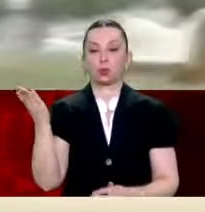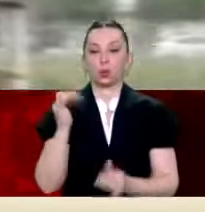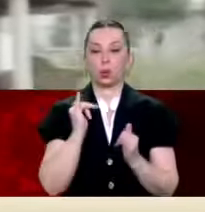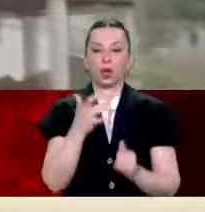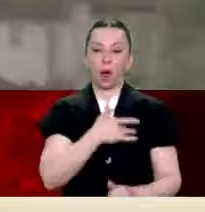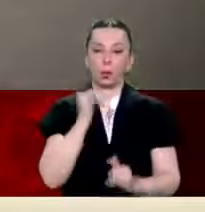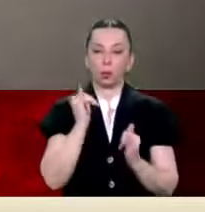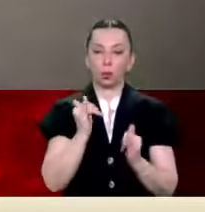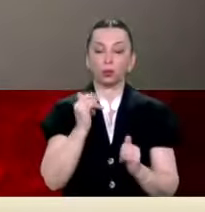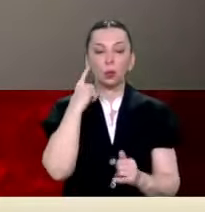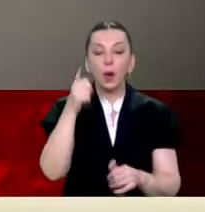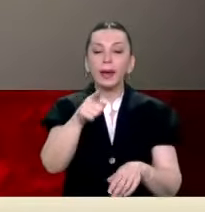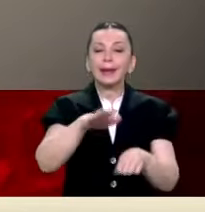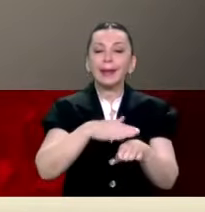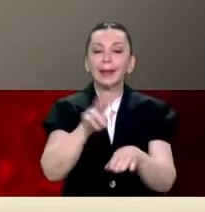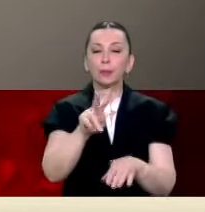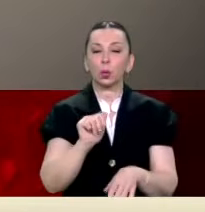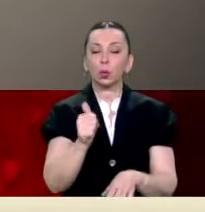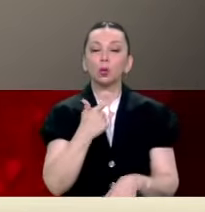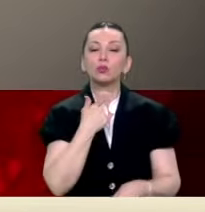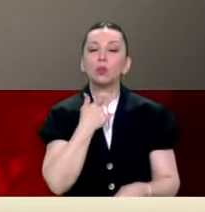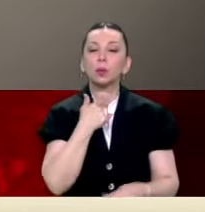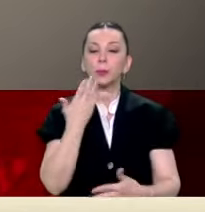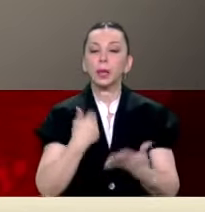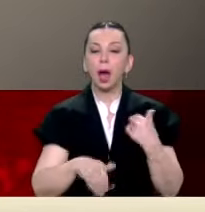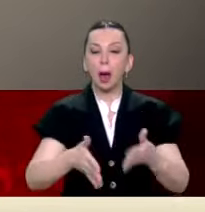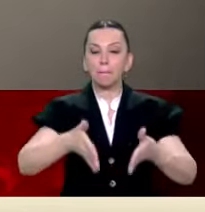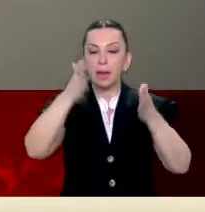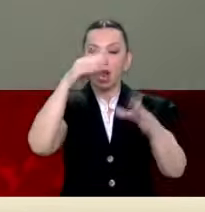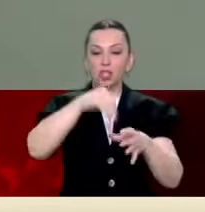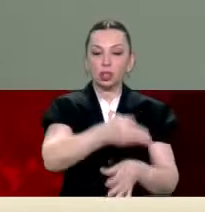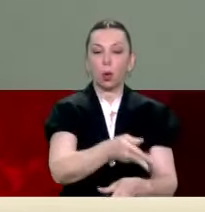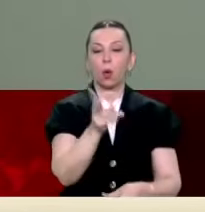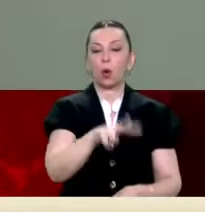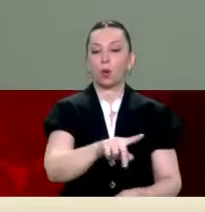üstelik daha 20 günlük boğazından yaralanan kedi bina içerisinde ölü bulundu.